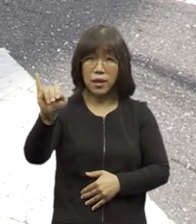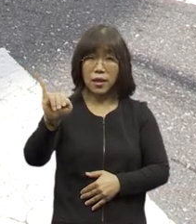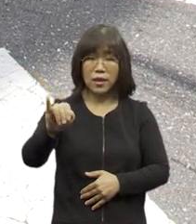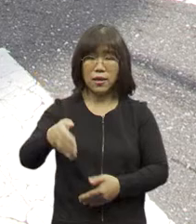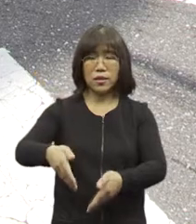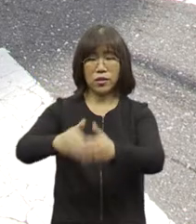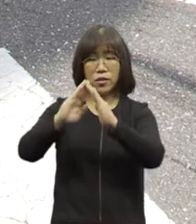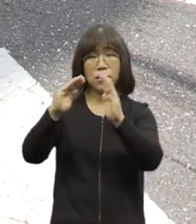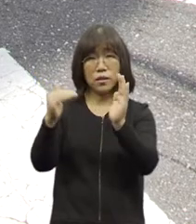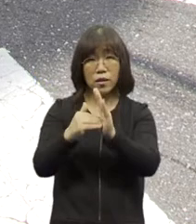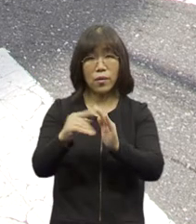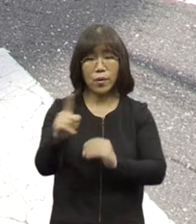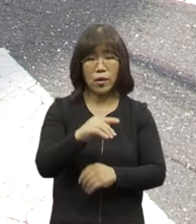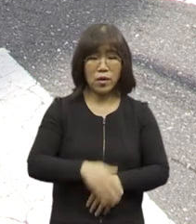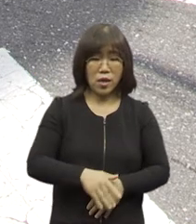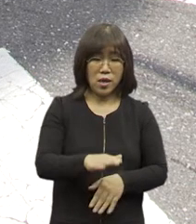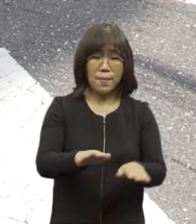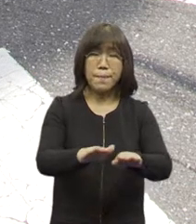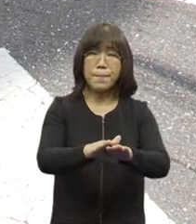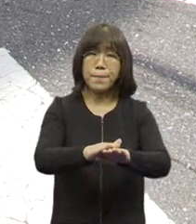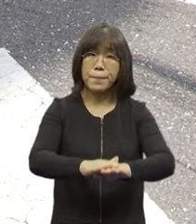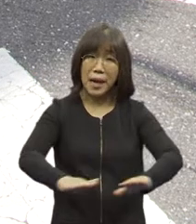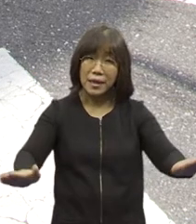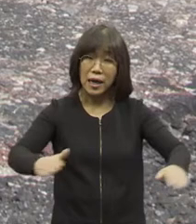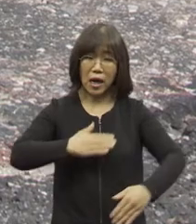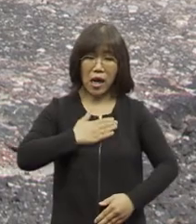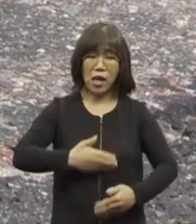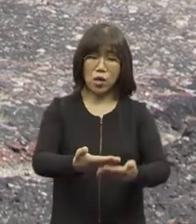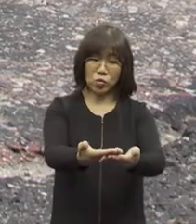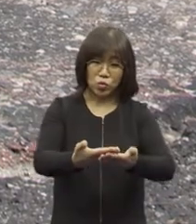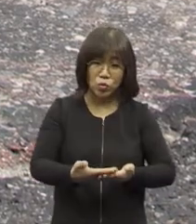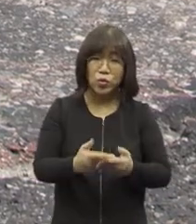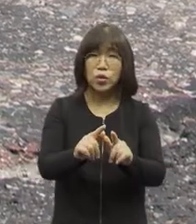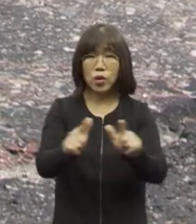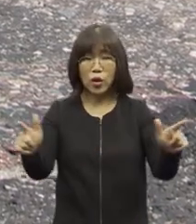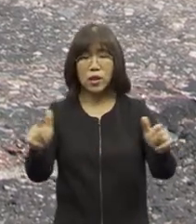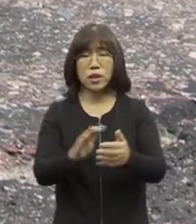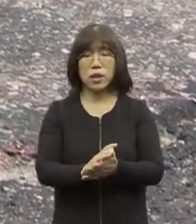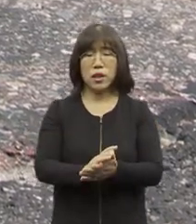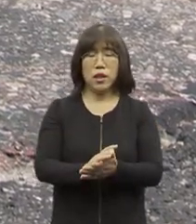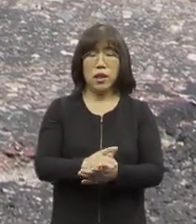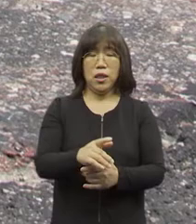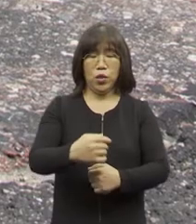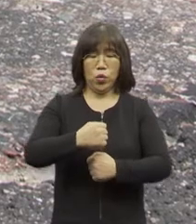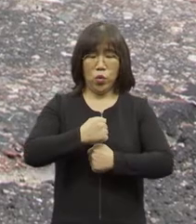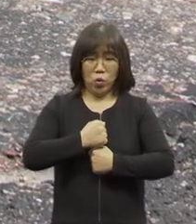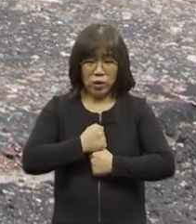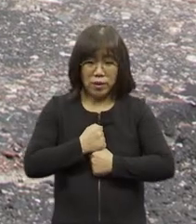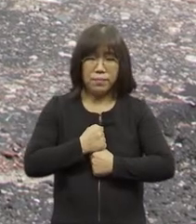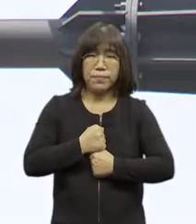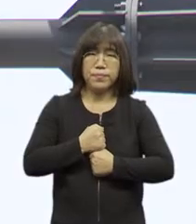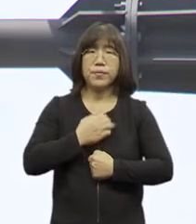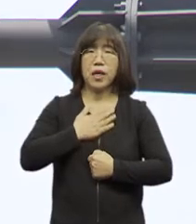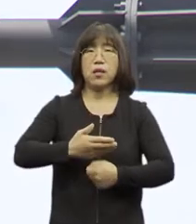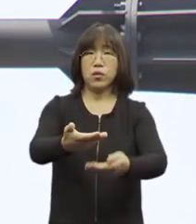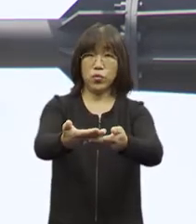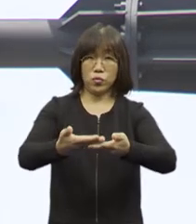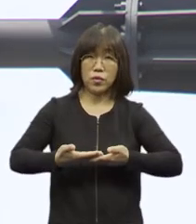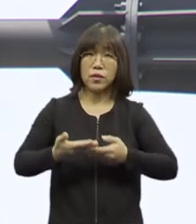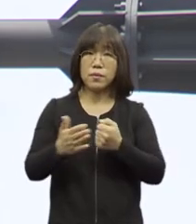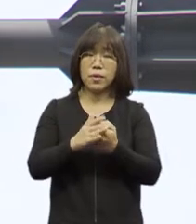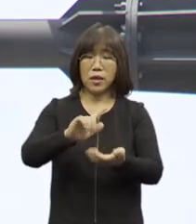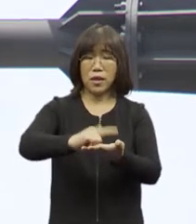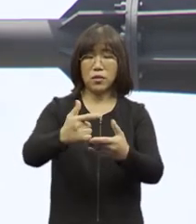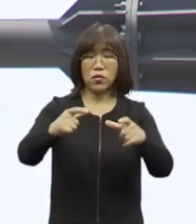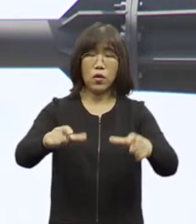교차로 알림이는 경고음과 전멸 경보 등 바닥 알림이를 활용해 보행자와 운전자에게 주의를